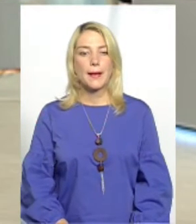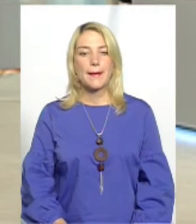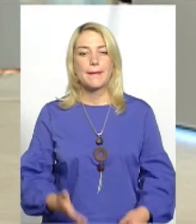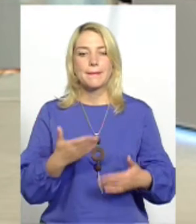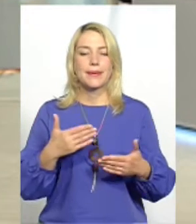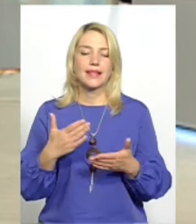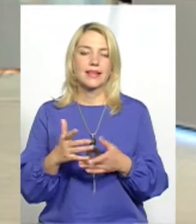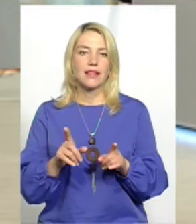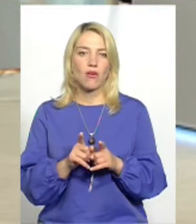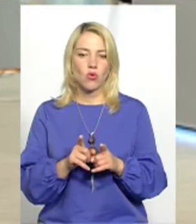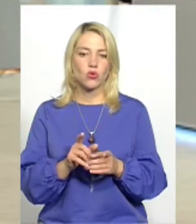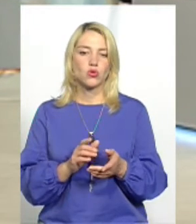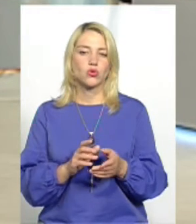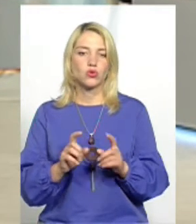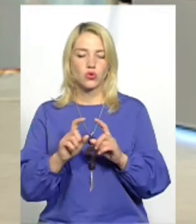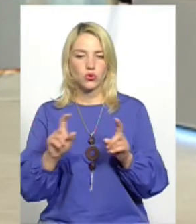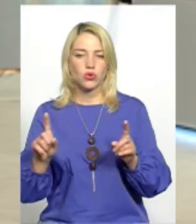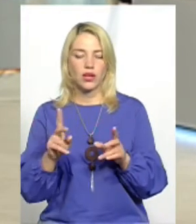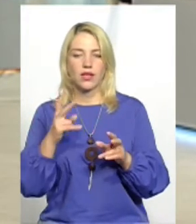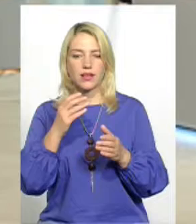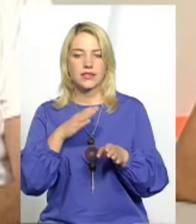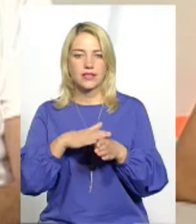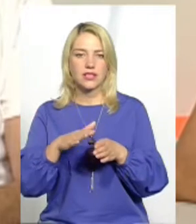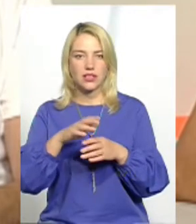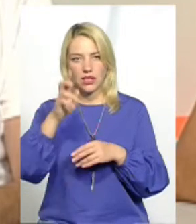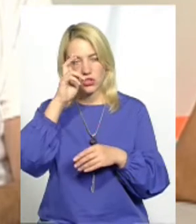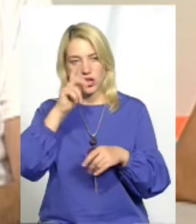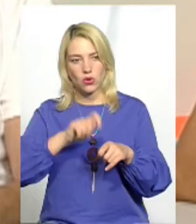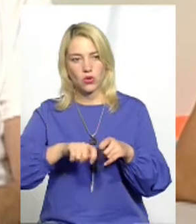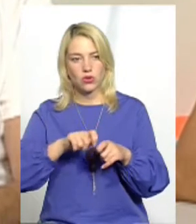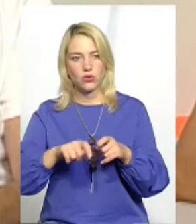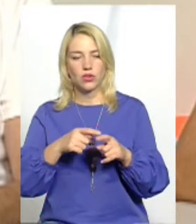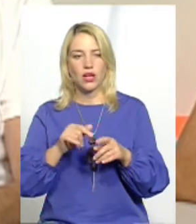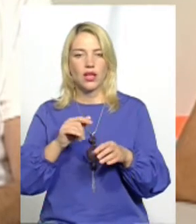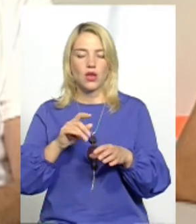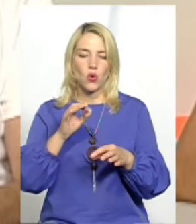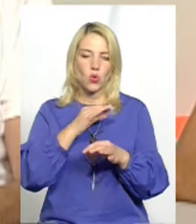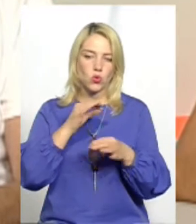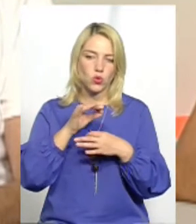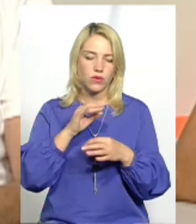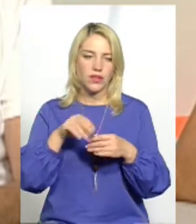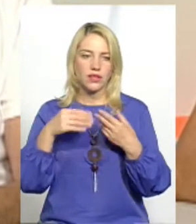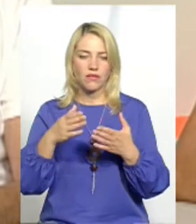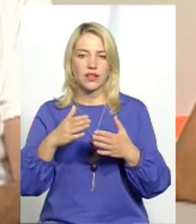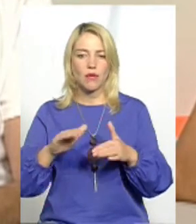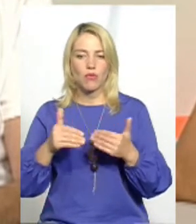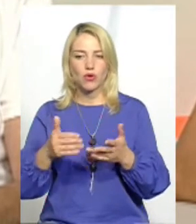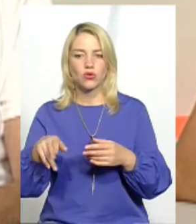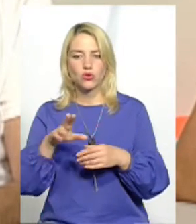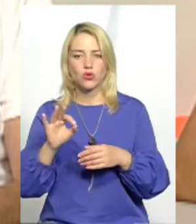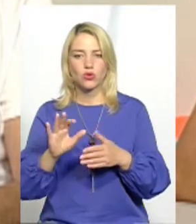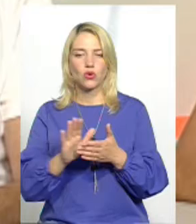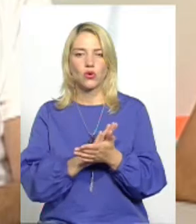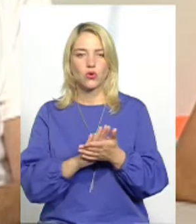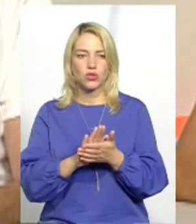такою структурою, яка здійснює державний нагляд і контроль, тобто консультувати, надавати якісь поради щодо безпосередньо очисних